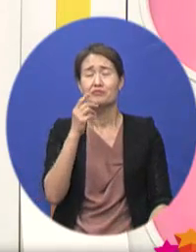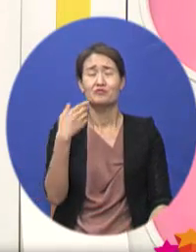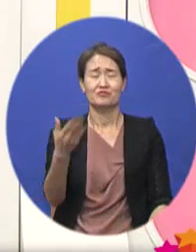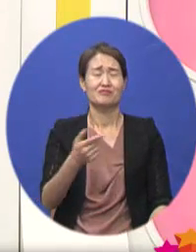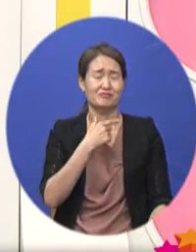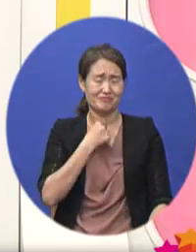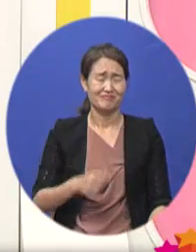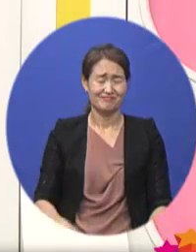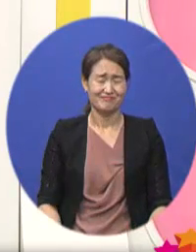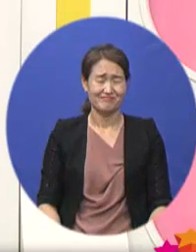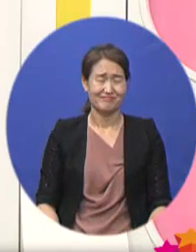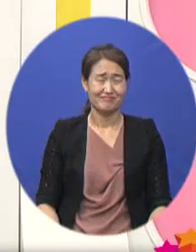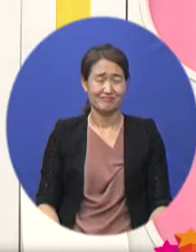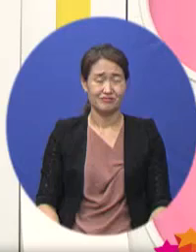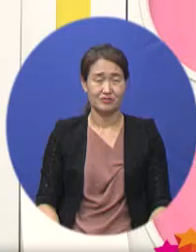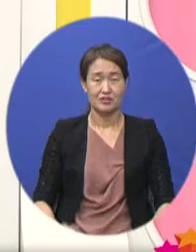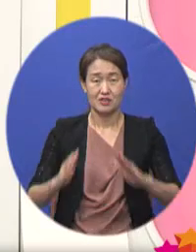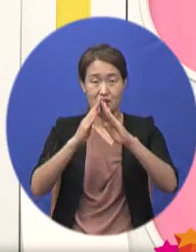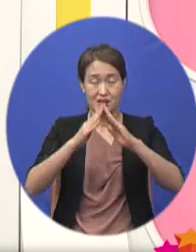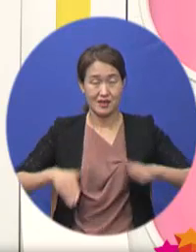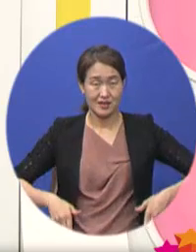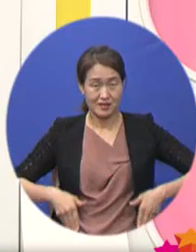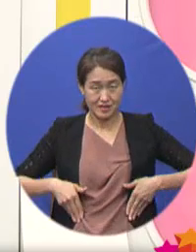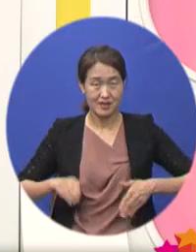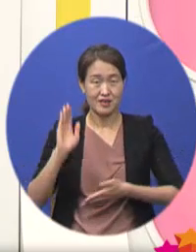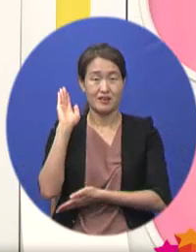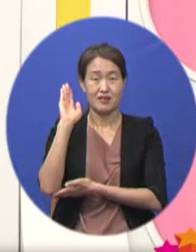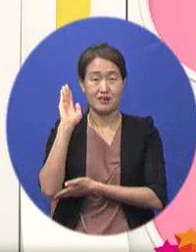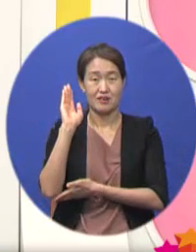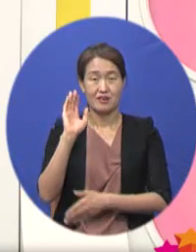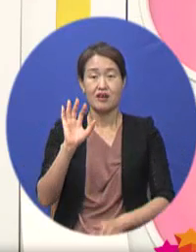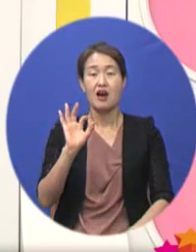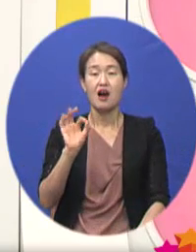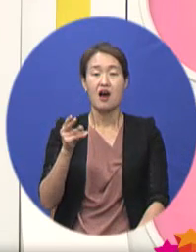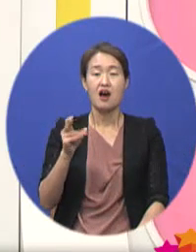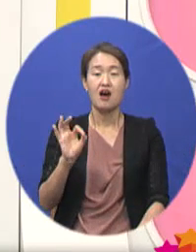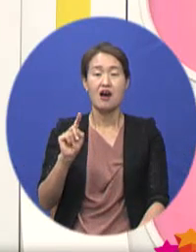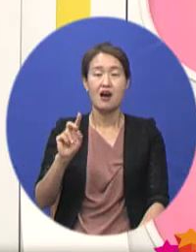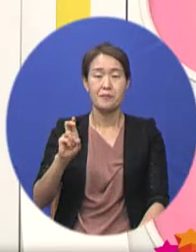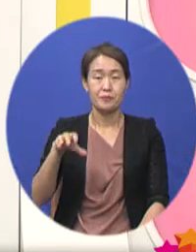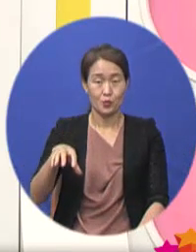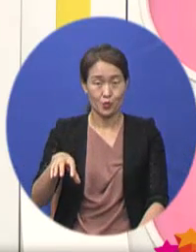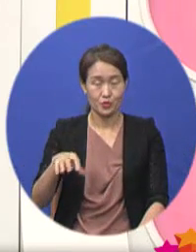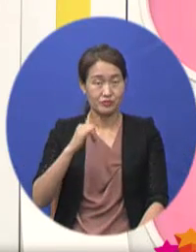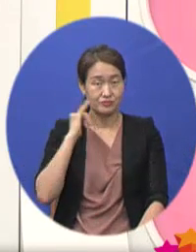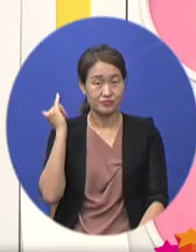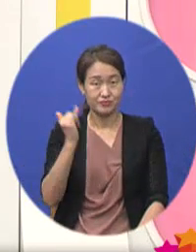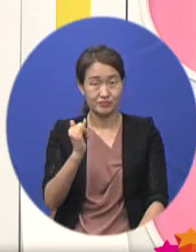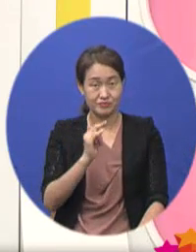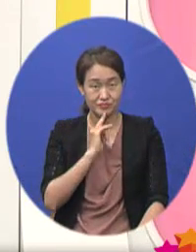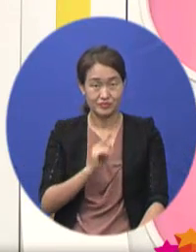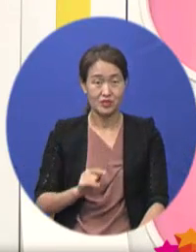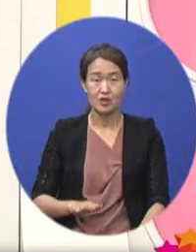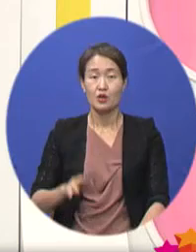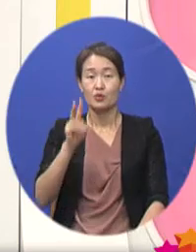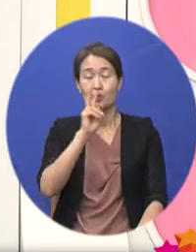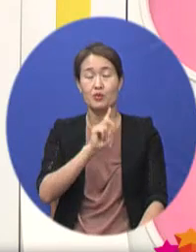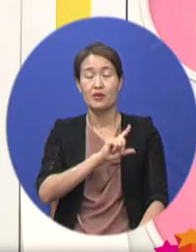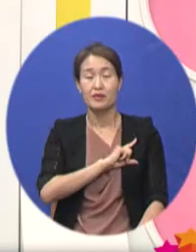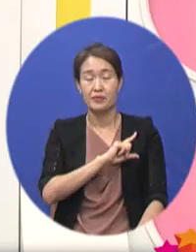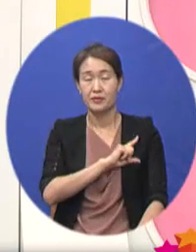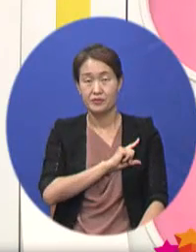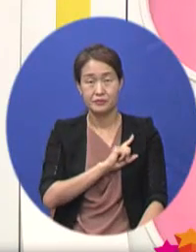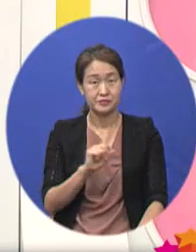아, 전라남도 영암군입니다. 영암군에서 전화 주셨고. 예. 오늘 불러주실